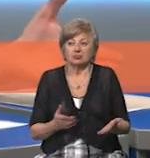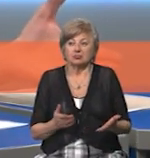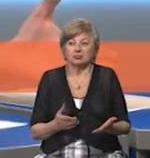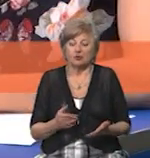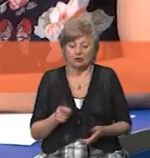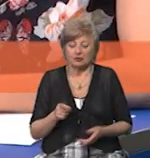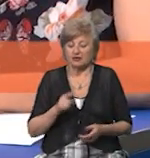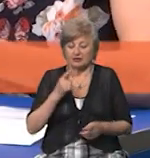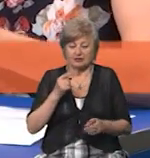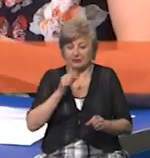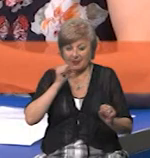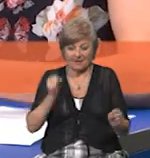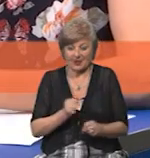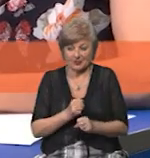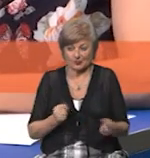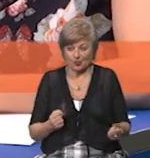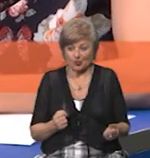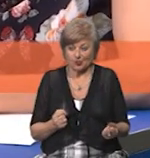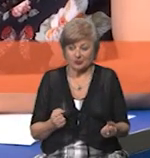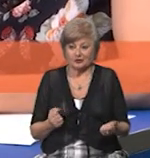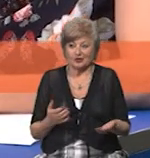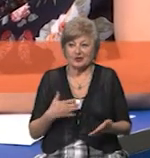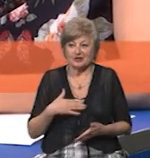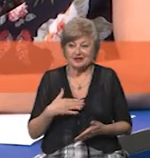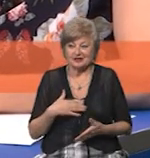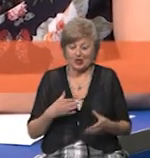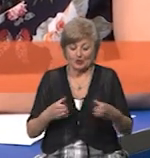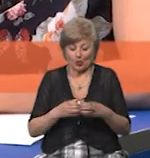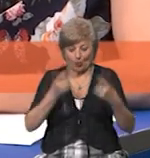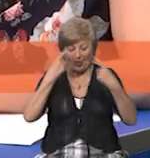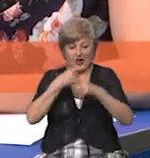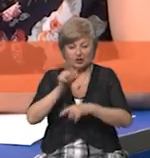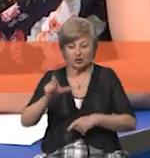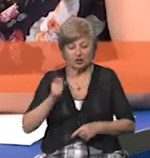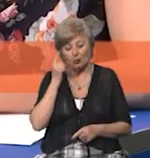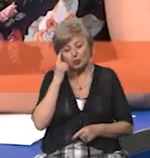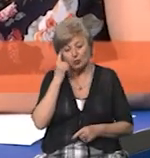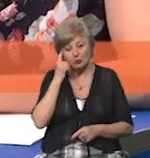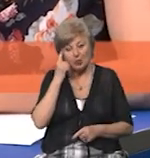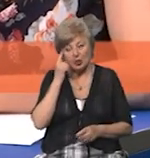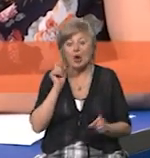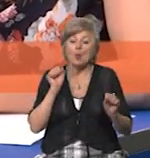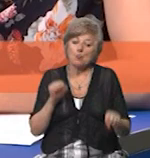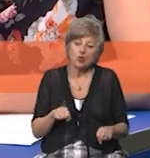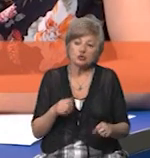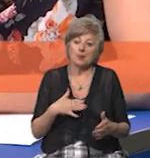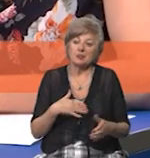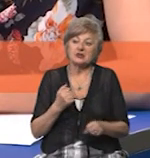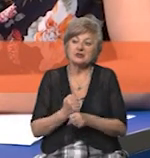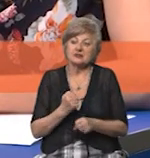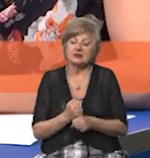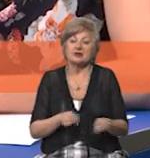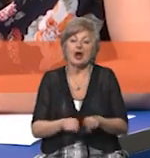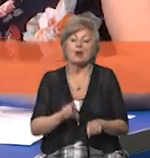21-му сторіччі. І будівельні технології вже сьогодні дозволяють. Ми з нашою групою інженерів на днях сіли і подумали, а чи можемо ми, наприклад, зробити